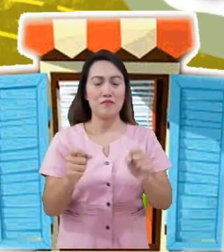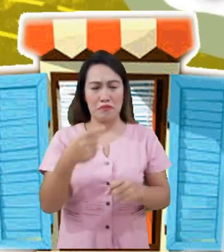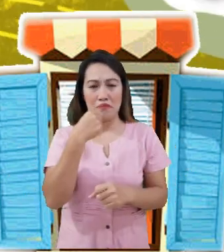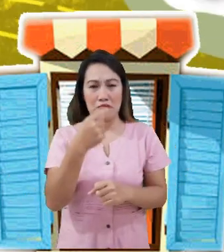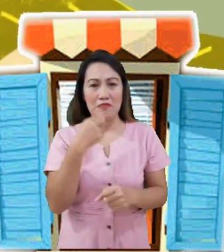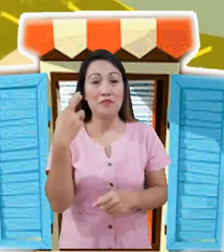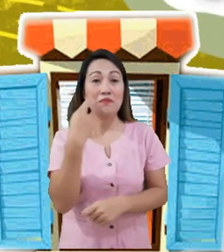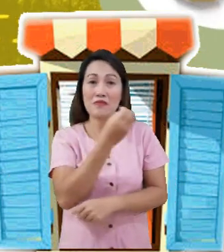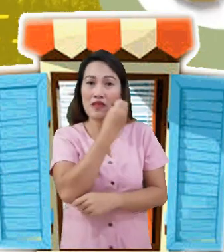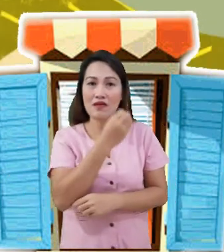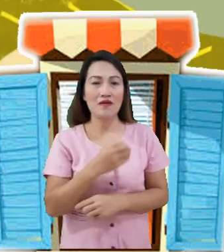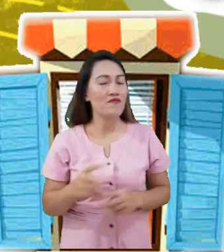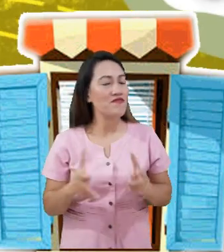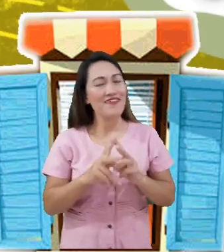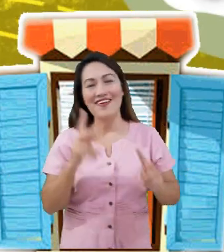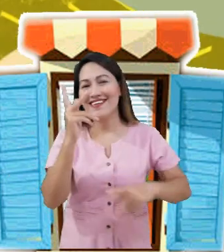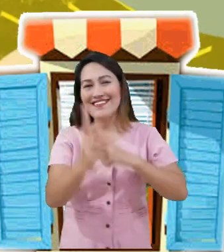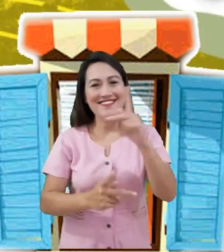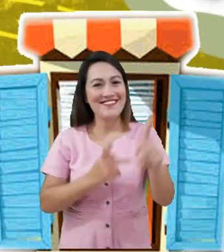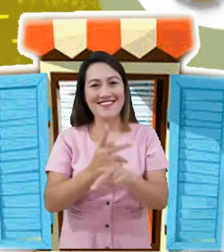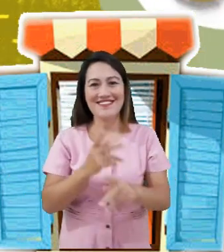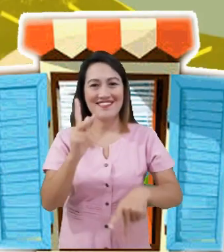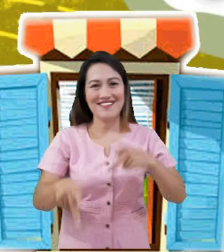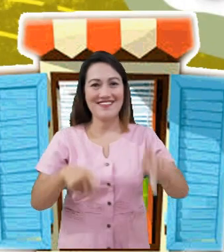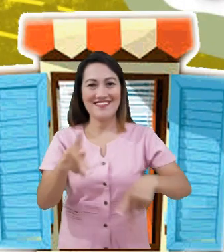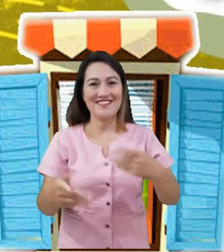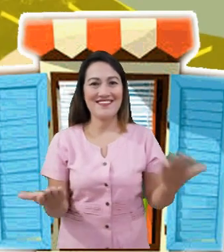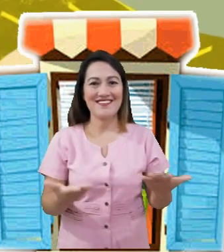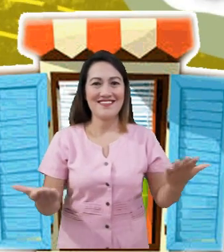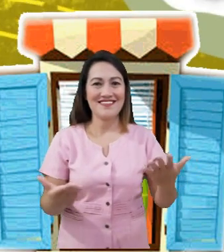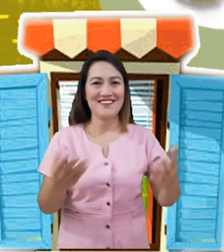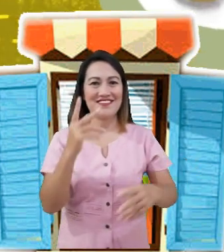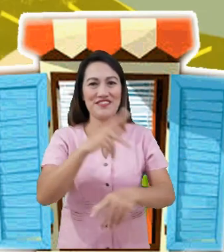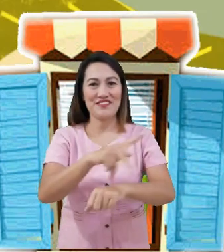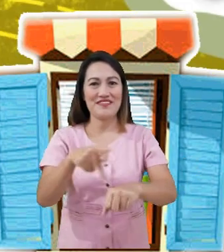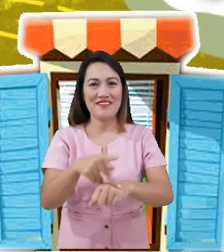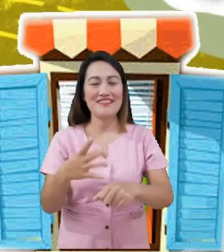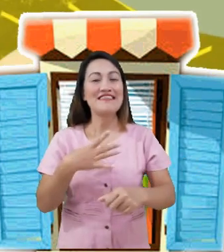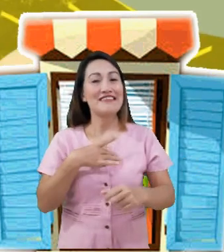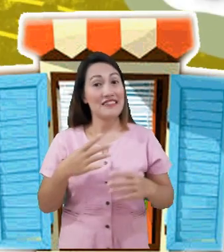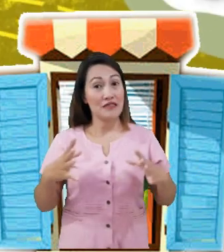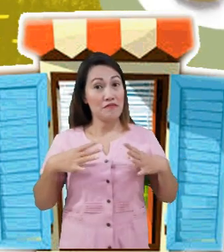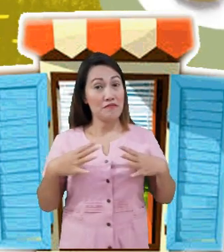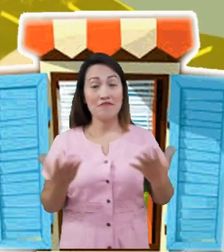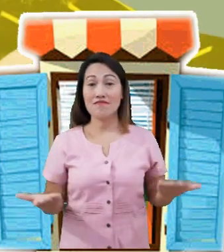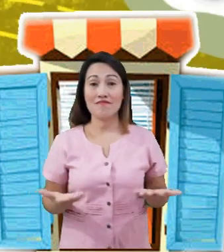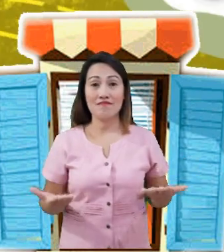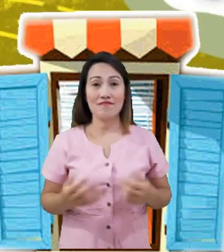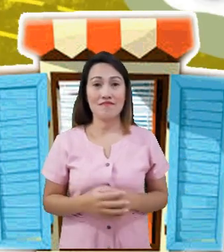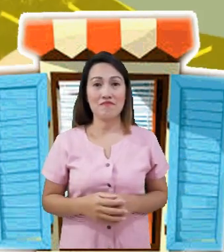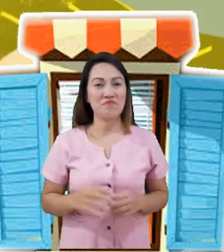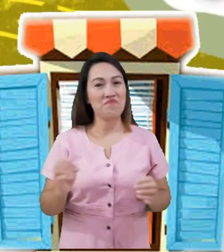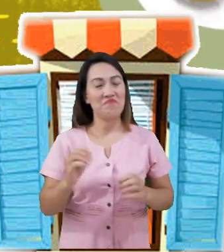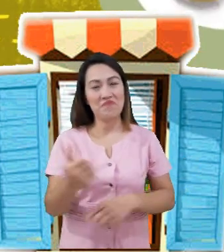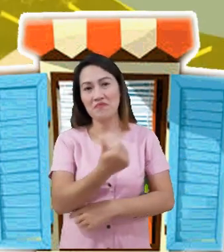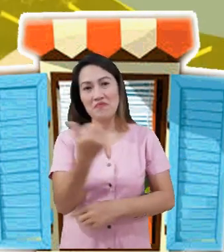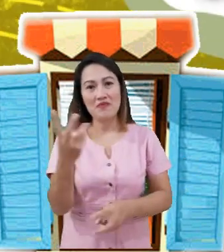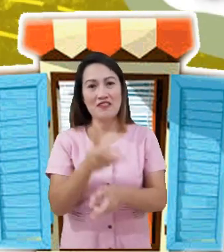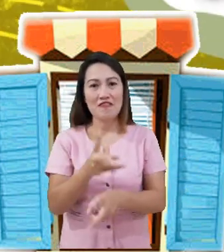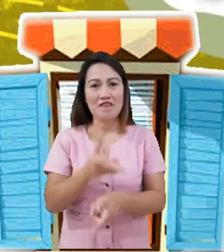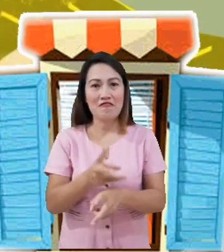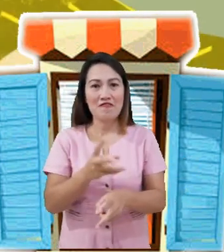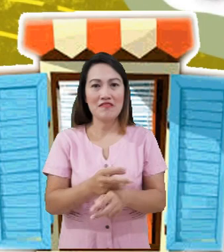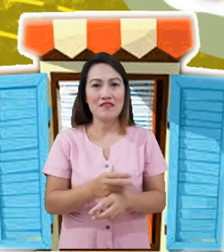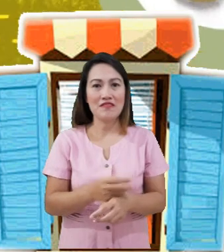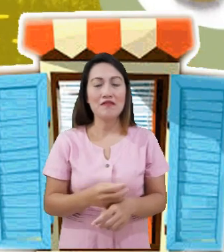ni Rosario, napakabait ng mga tao sa Pilipinas, kaya't nais niyang dito magbakasyon. Wala raw mag-aasikaso sa